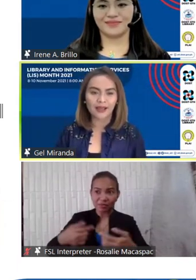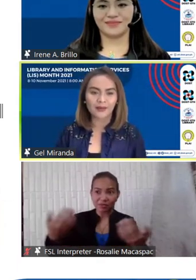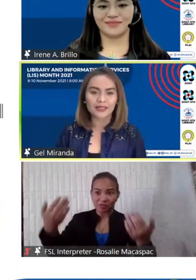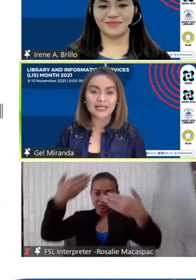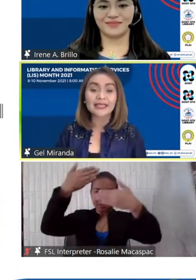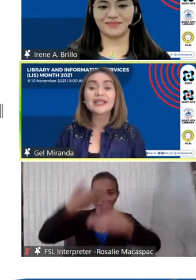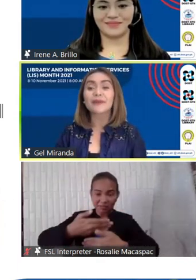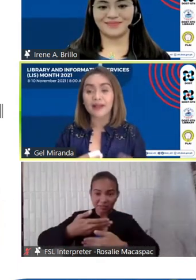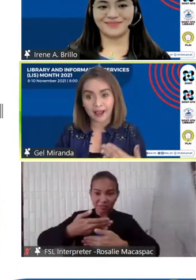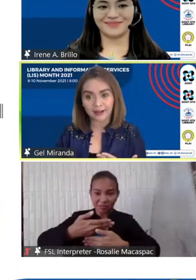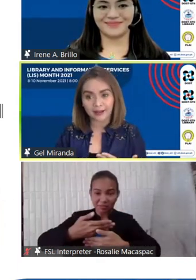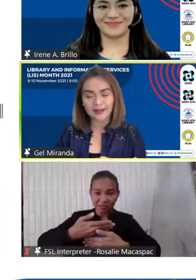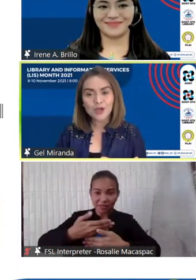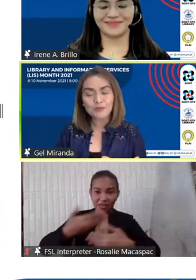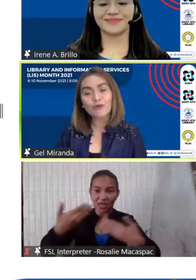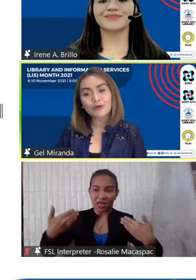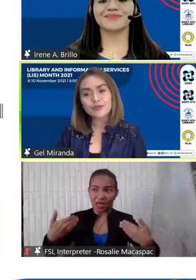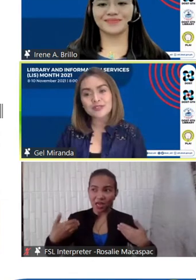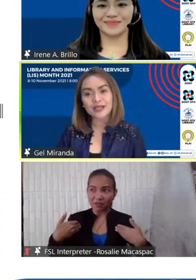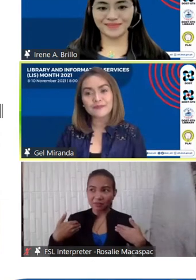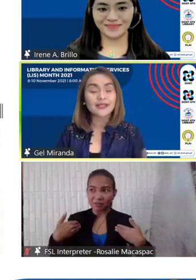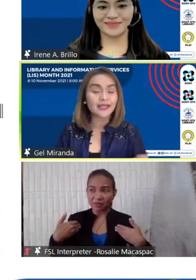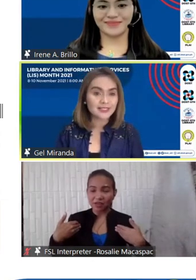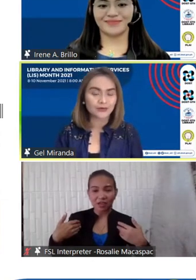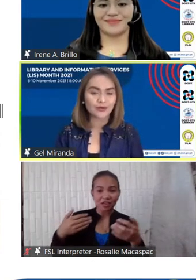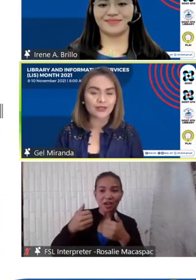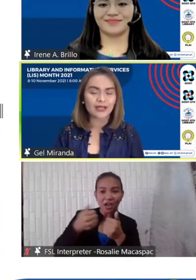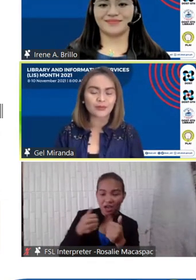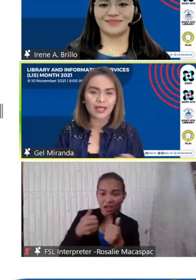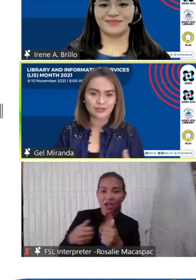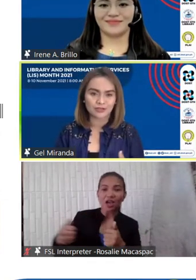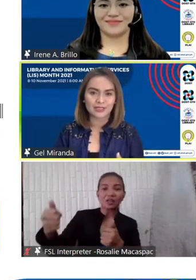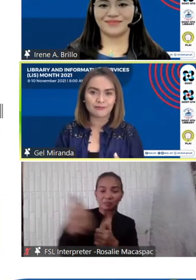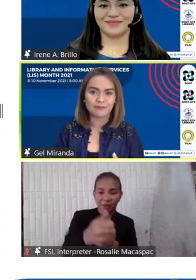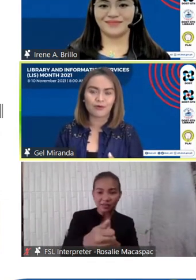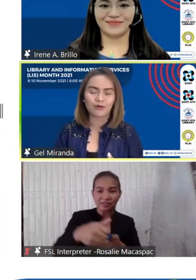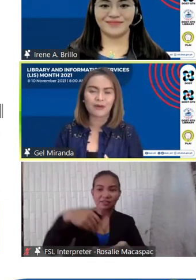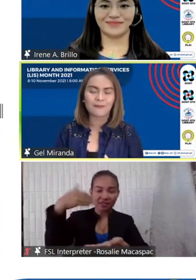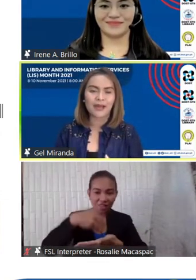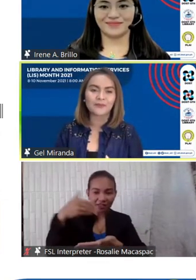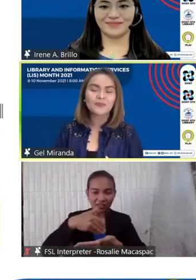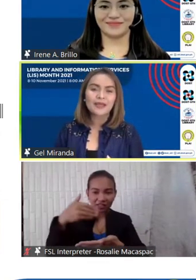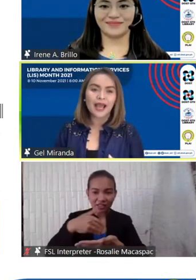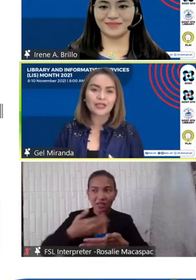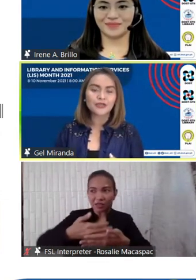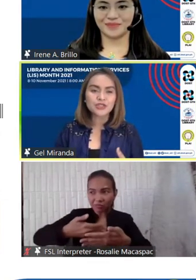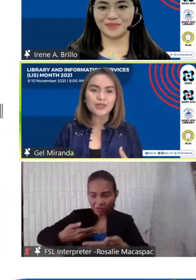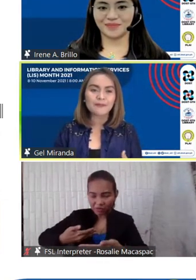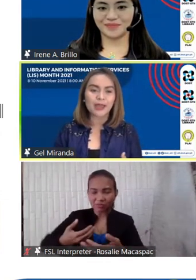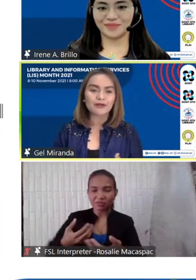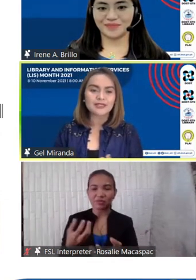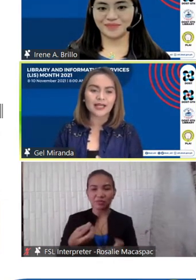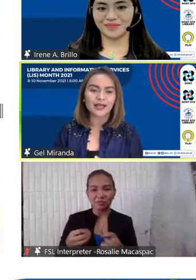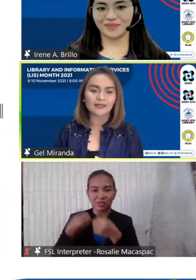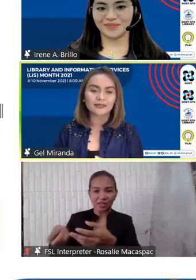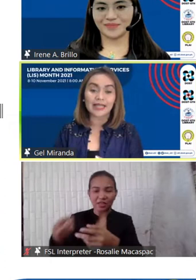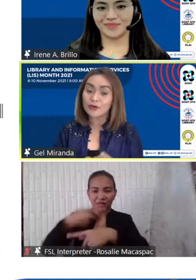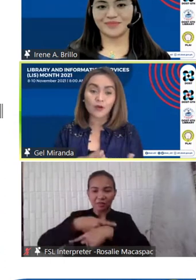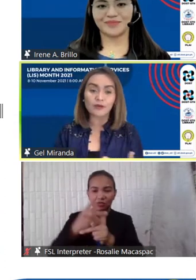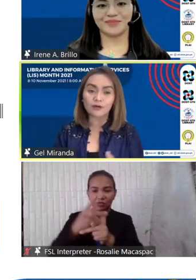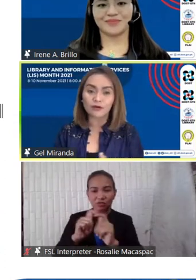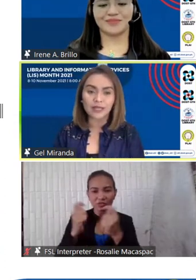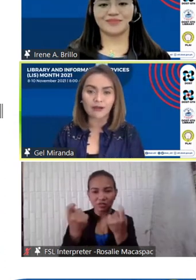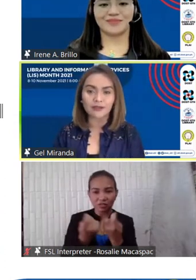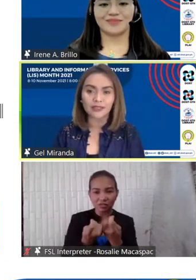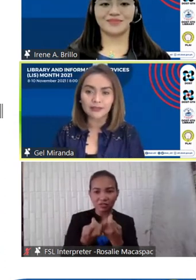mga sariling pag-aaral bukod dun sa ibinigay sa'yo ng production team mo. Diba? Parang usually meron silang, lalo